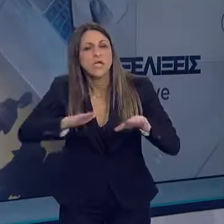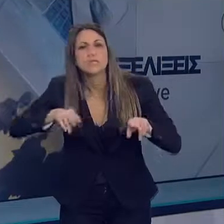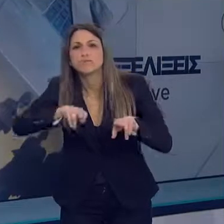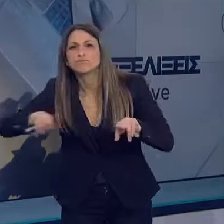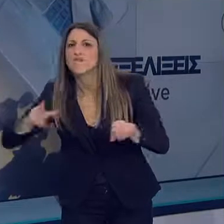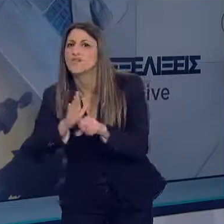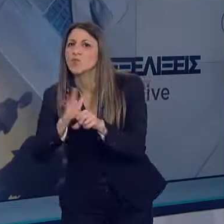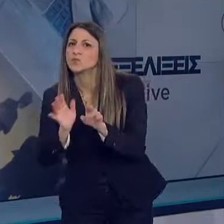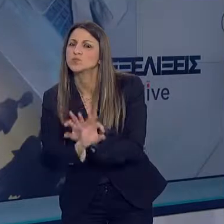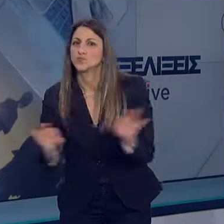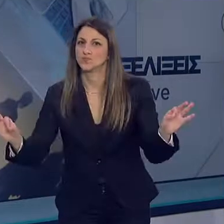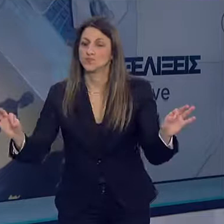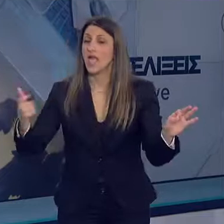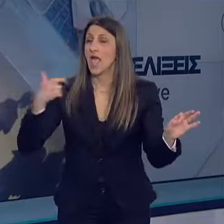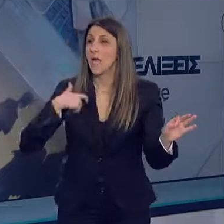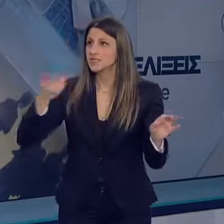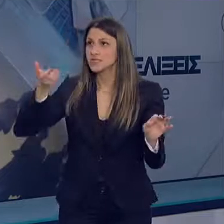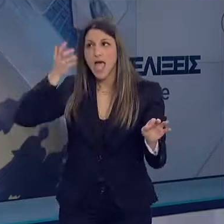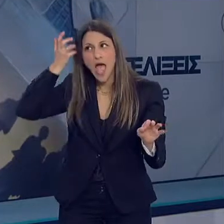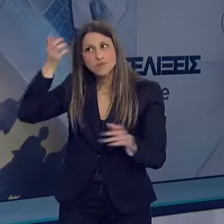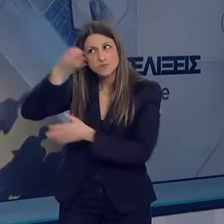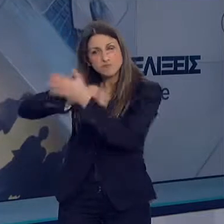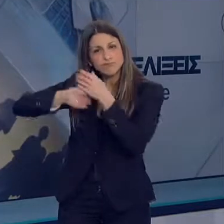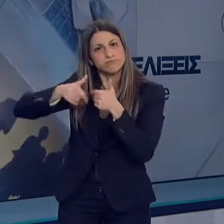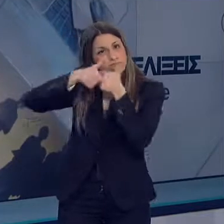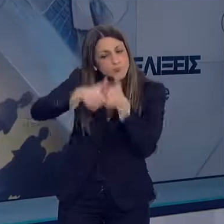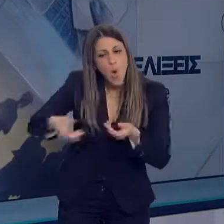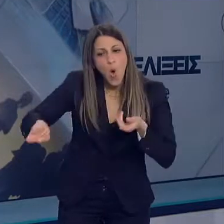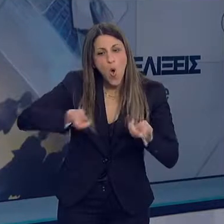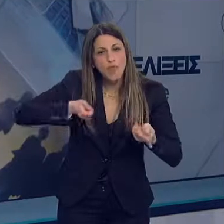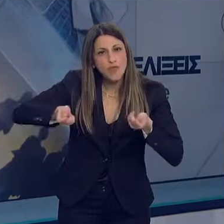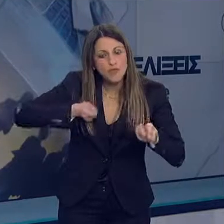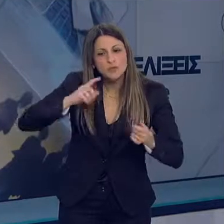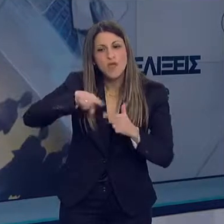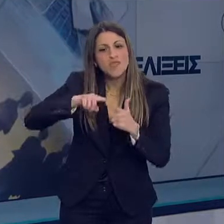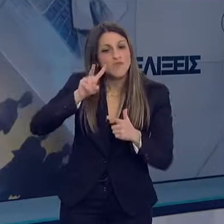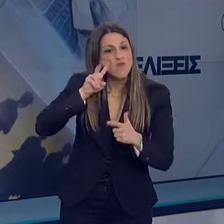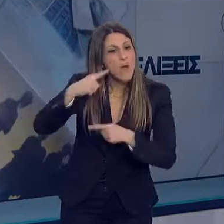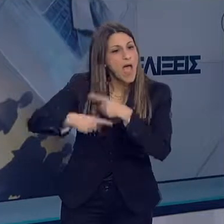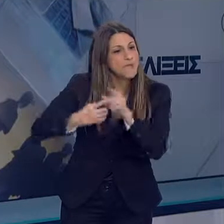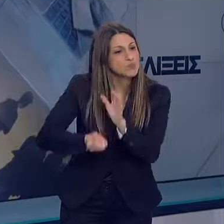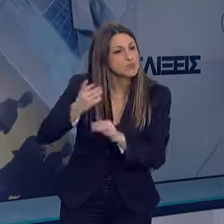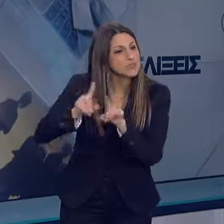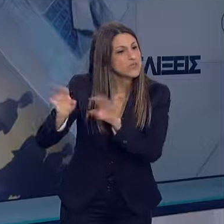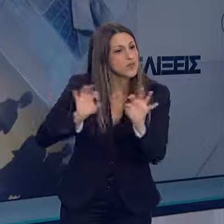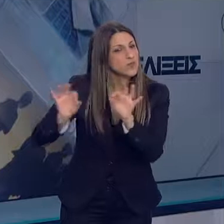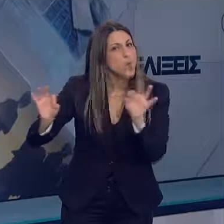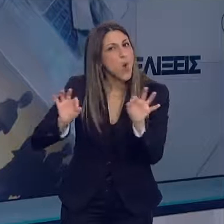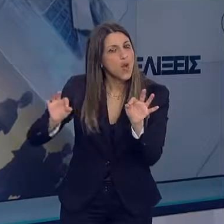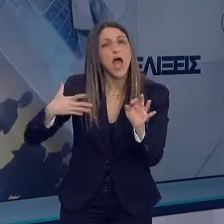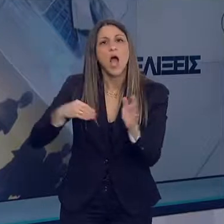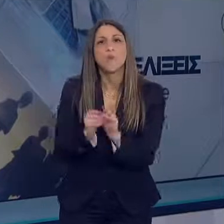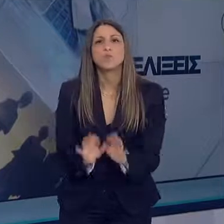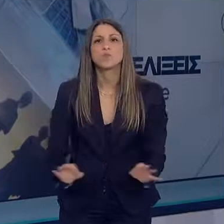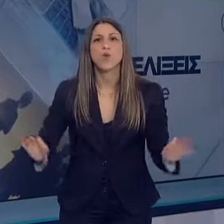Ναι, ακολουθούμε τις οδηγίες των ειδικών, ακολουθούμε την εμπειρία την οποία έχουμε αποκτήσει μέχρι σήμερα και προετοιμάζουμε το